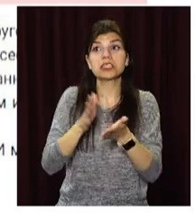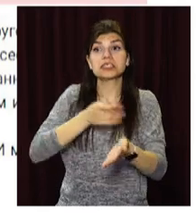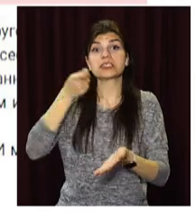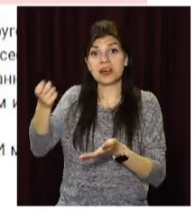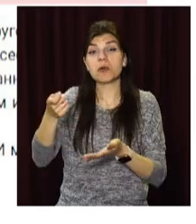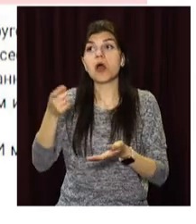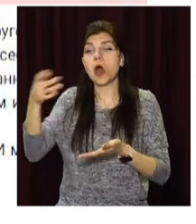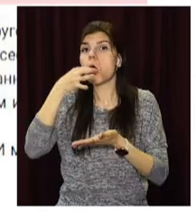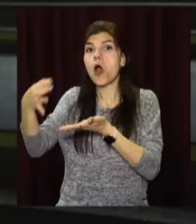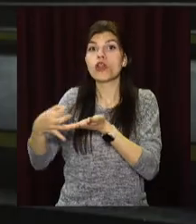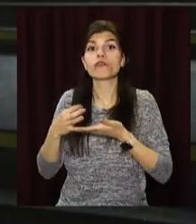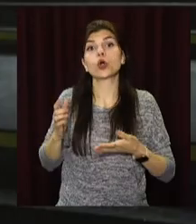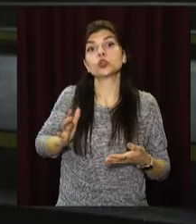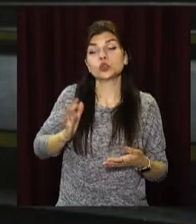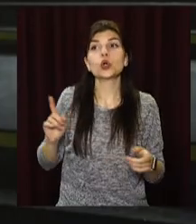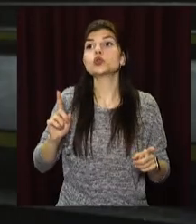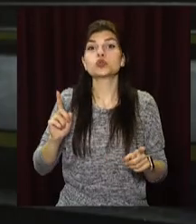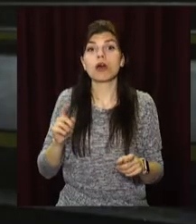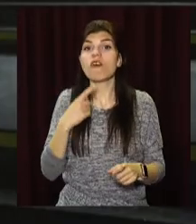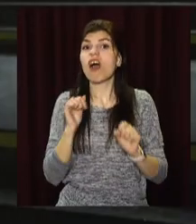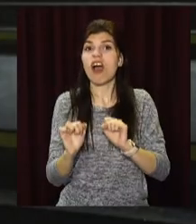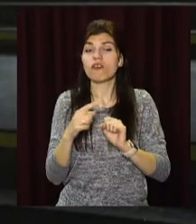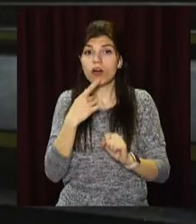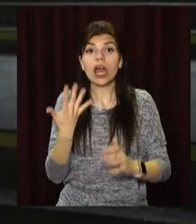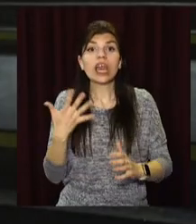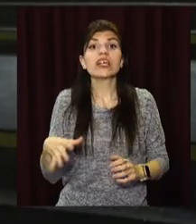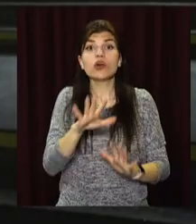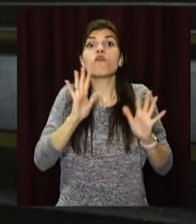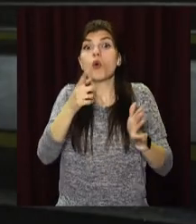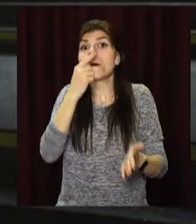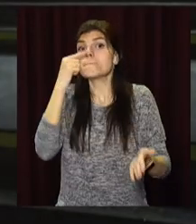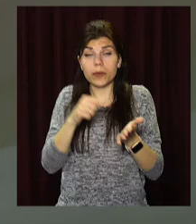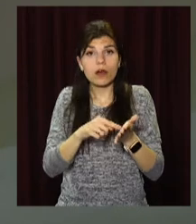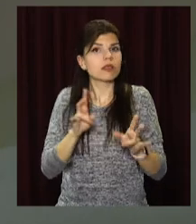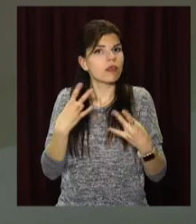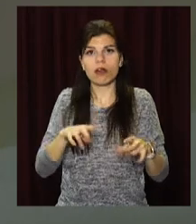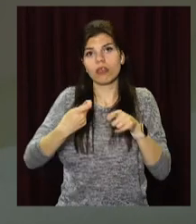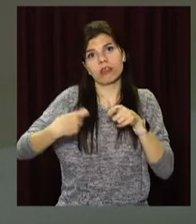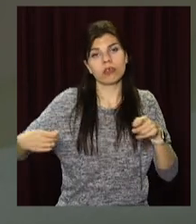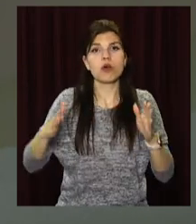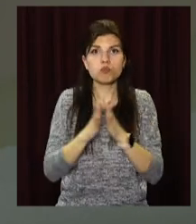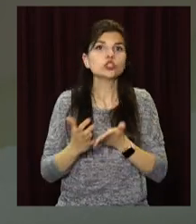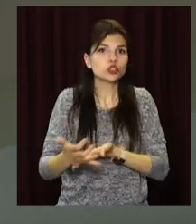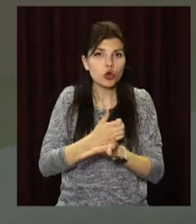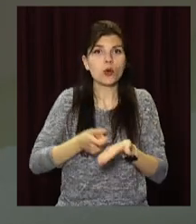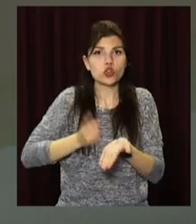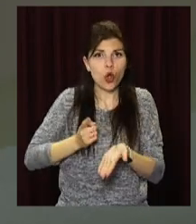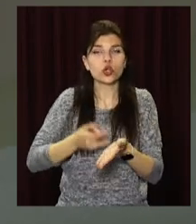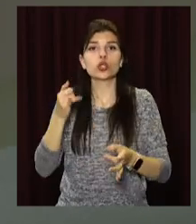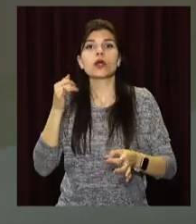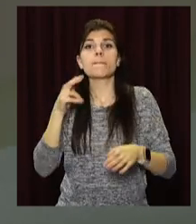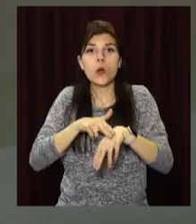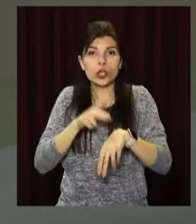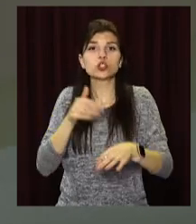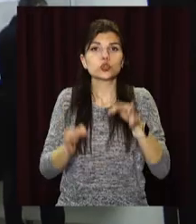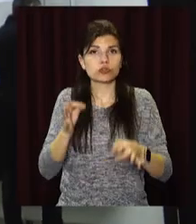На відповідь очікуємо. Адвокати ж радять усім, хто потрапив у подібну халепу, не зволікати, збирати докази, йти до поліції та до суду і